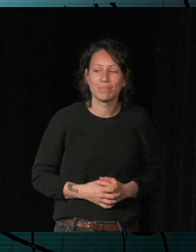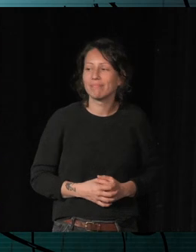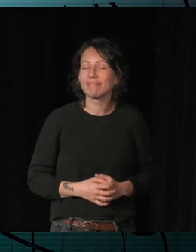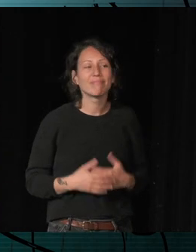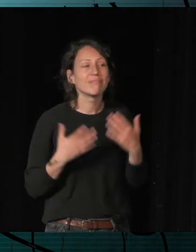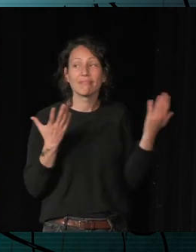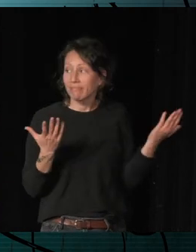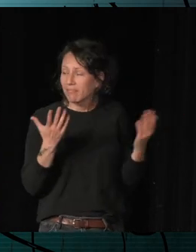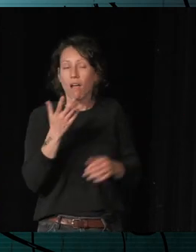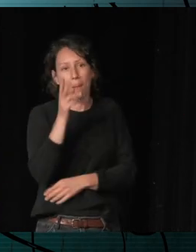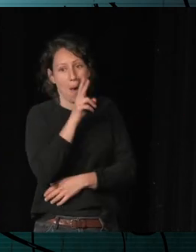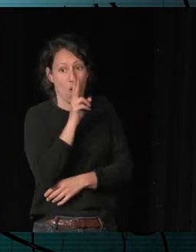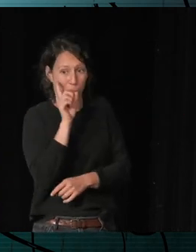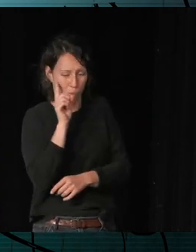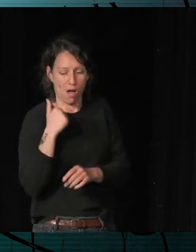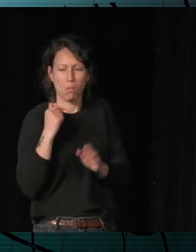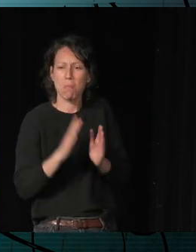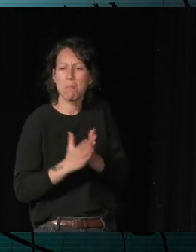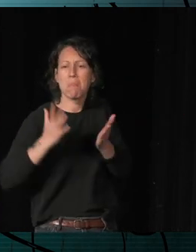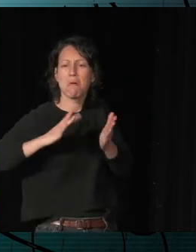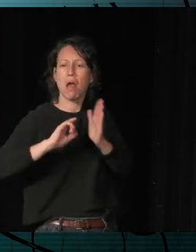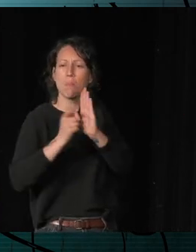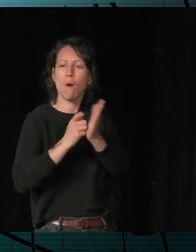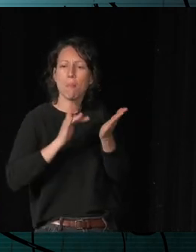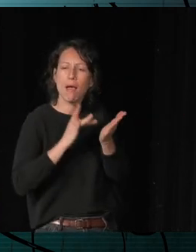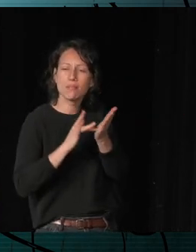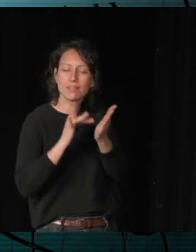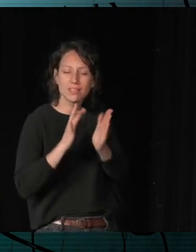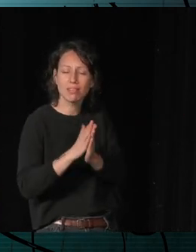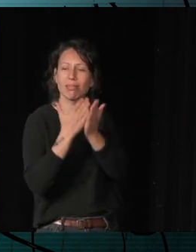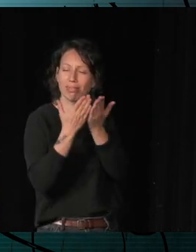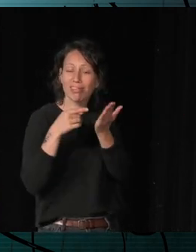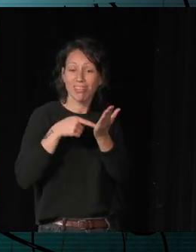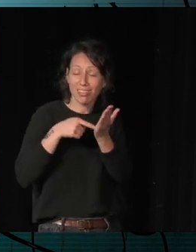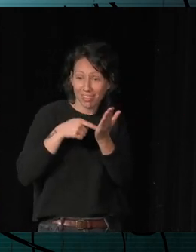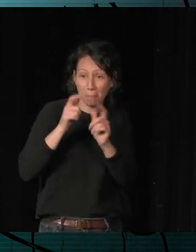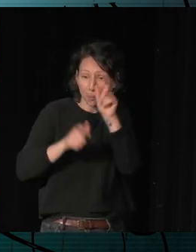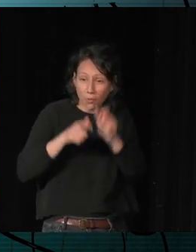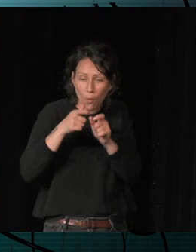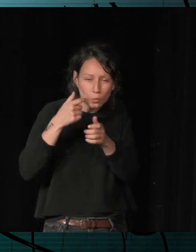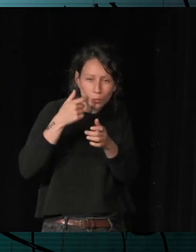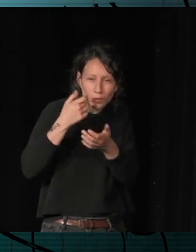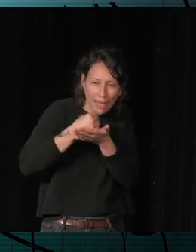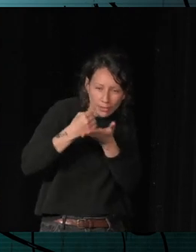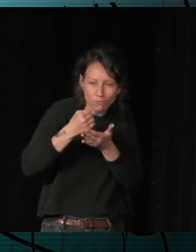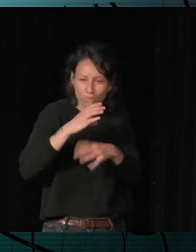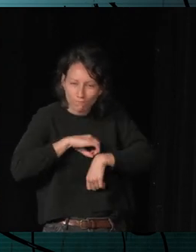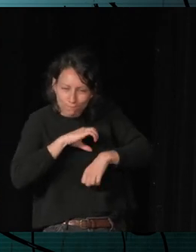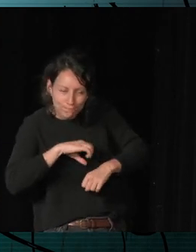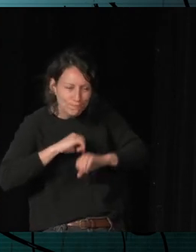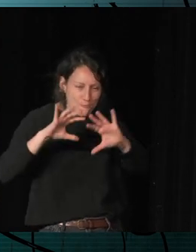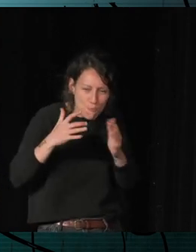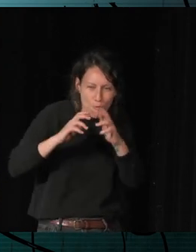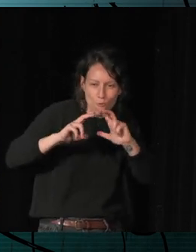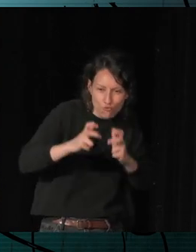replongé un petit peu dans les les archives des magazines qui étaient sortis et qui avaient qui avaient fait les tests de hone à l'époque il y avait un mot qui revenait tout le temps que ce